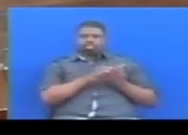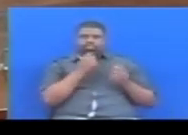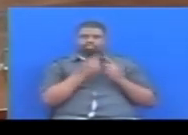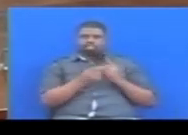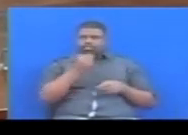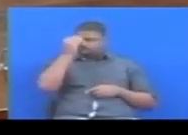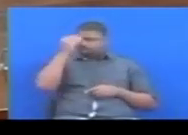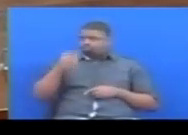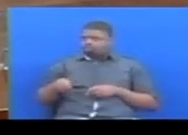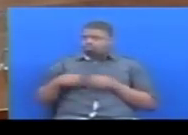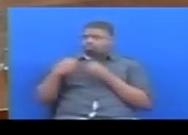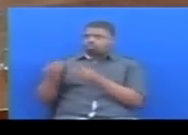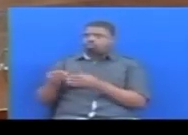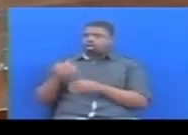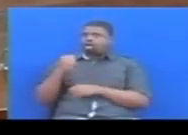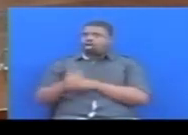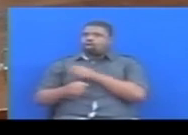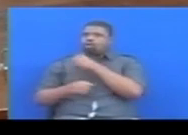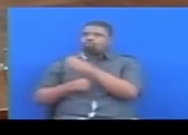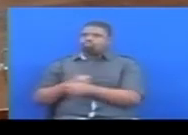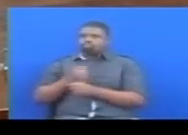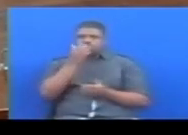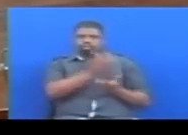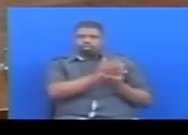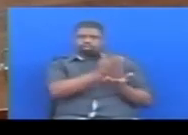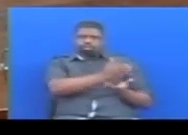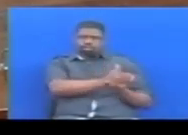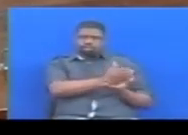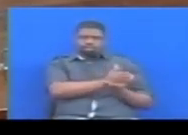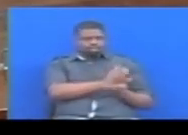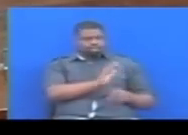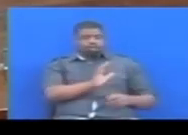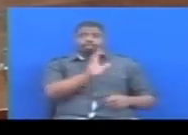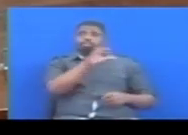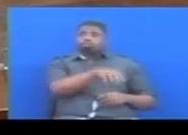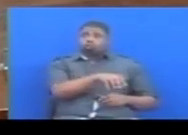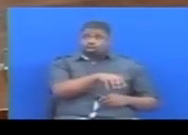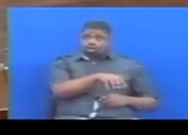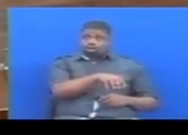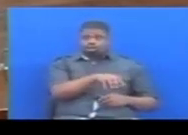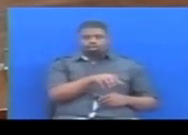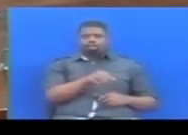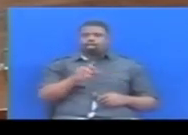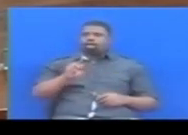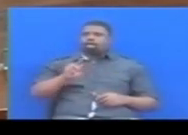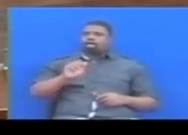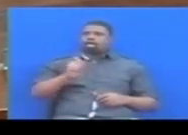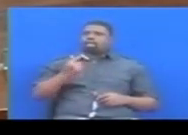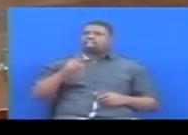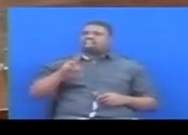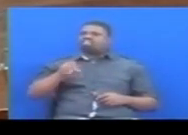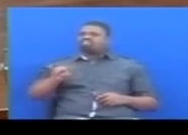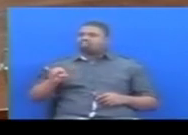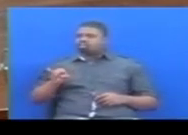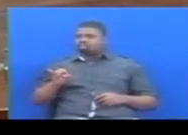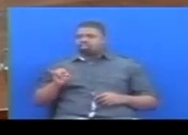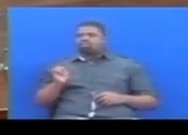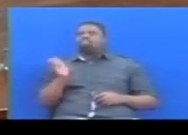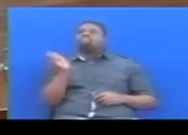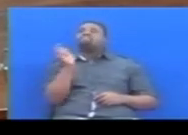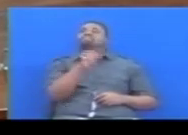tunaendelea kuitoa kwa awamu, na nahakika kwamba mkoa wa Katavi nako